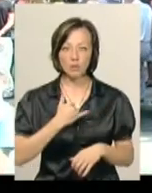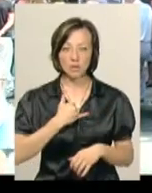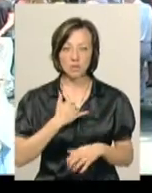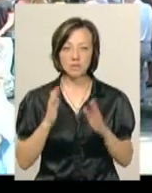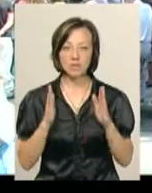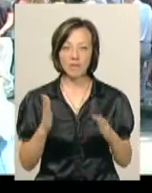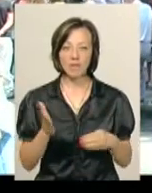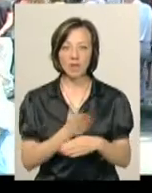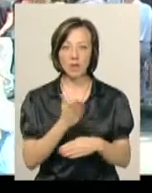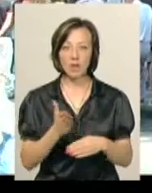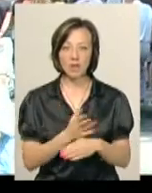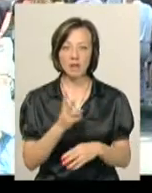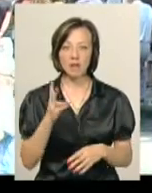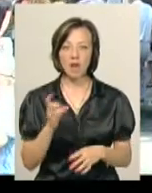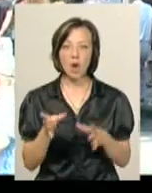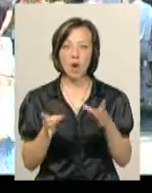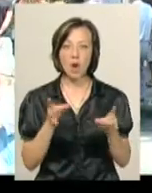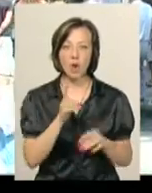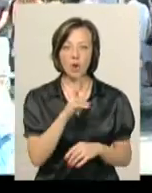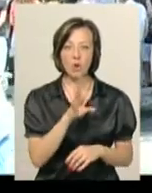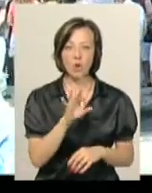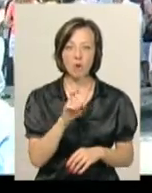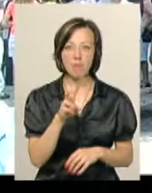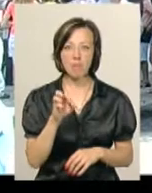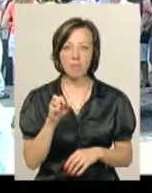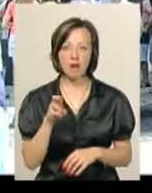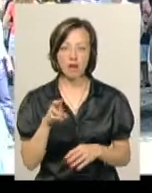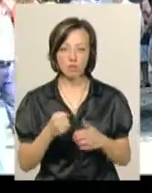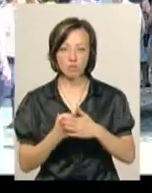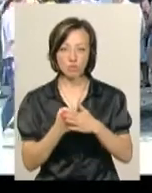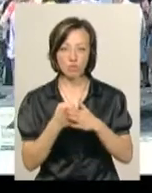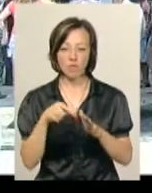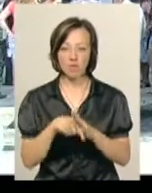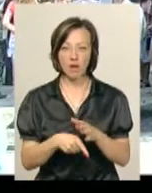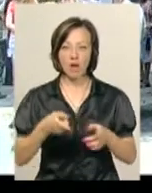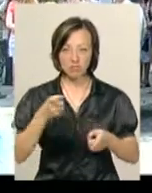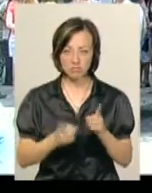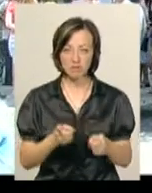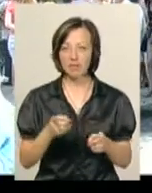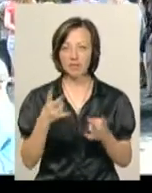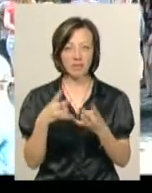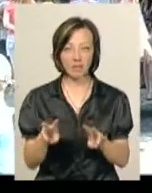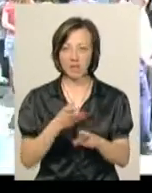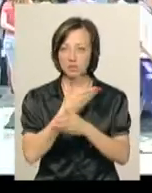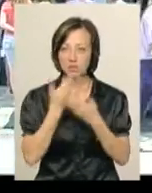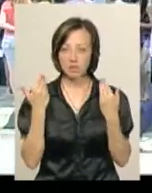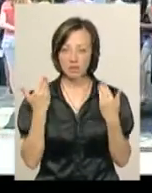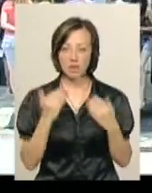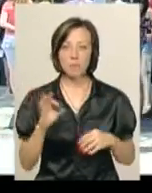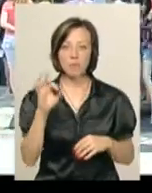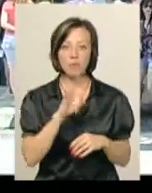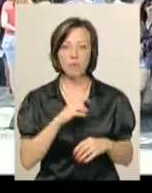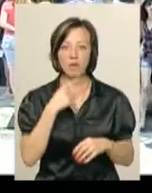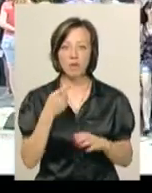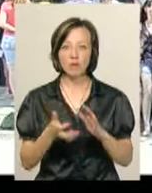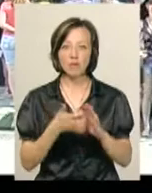йде сугубо виробництво на крохмалевій основі. Крохмаль – це органіка. Тобто органіка не є шкідливою. Мова йде про